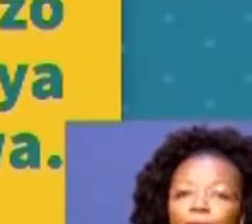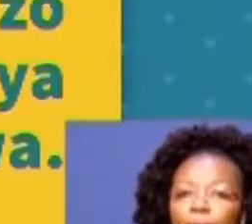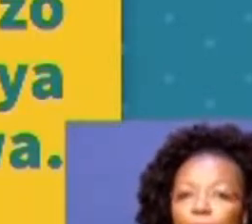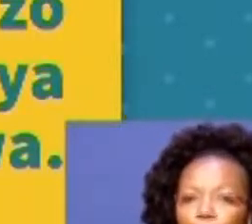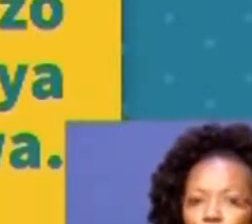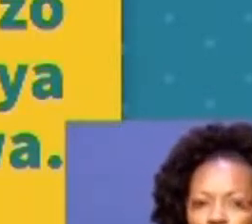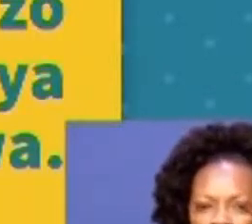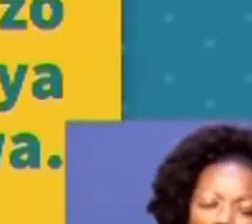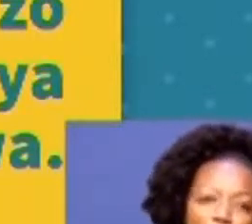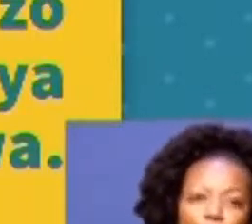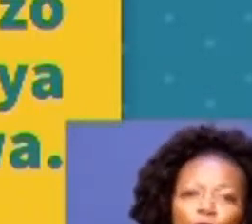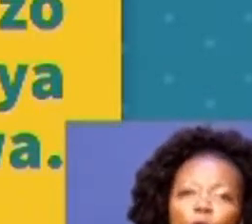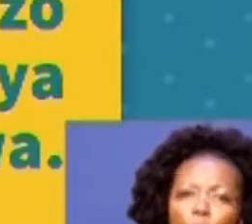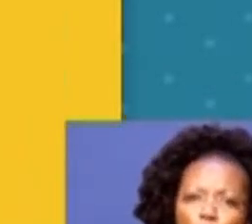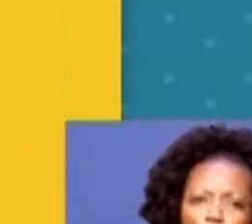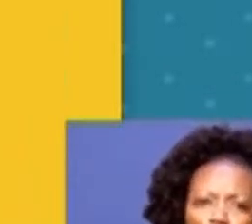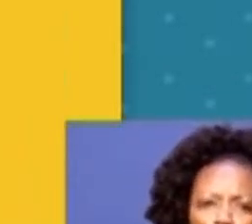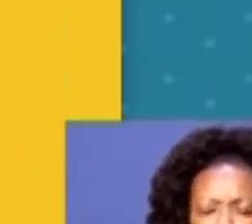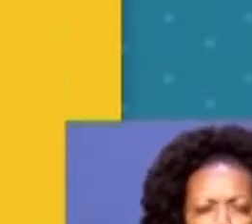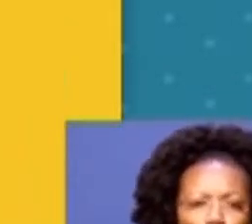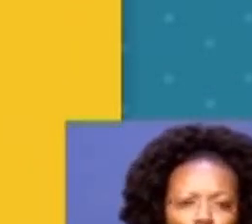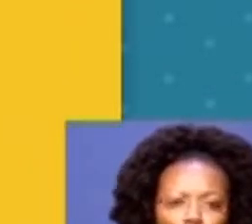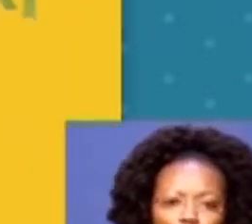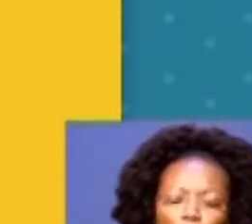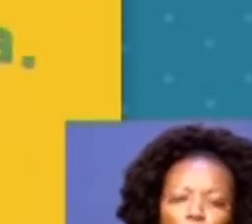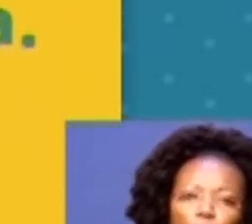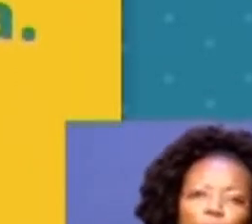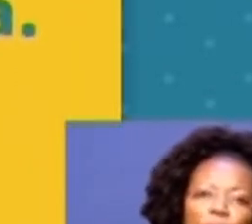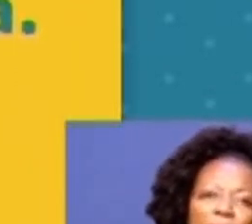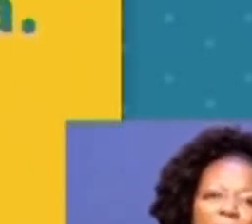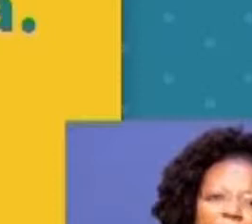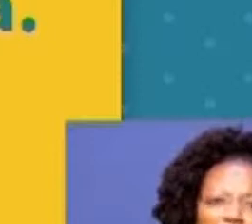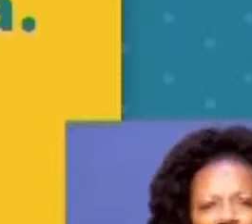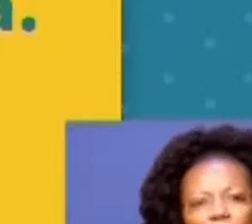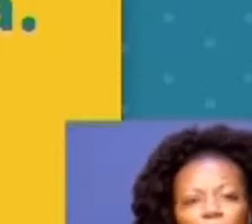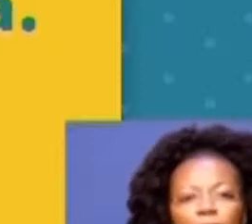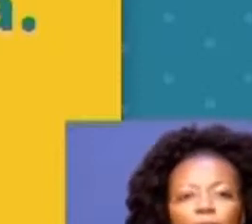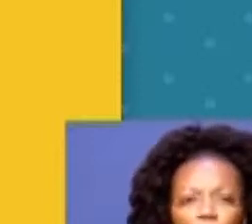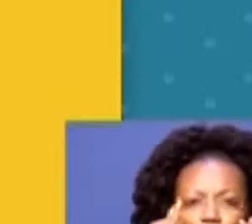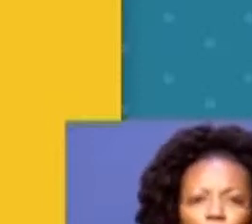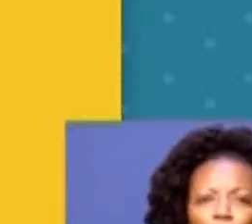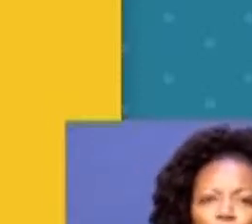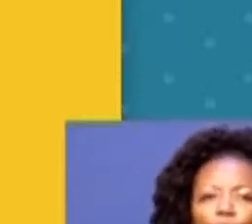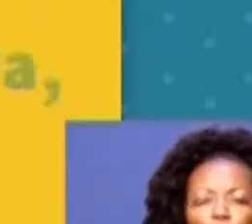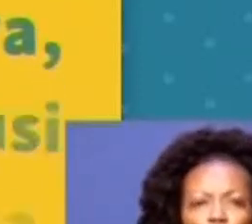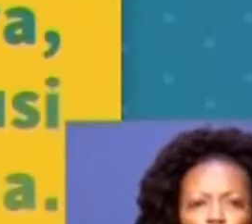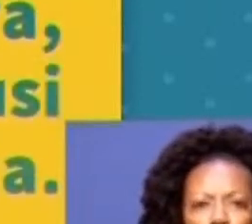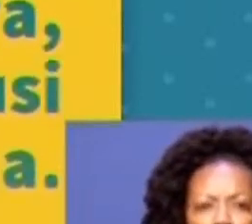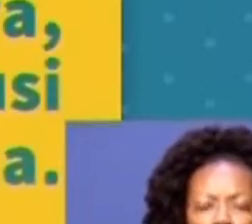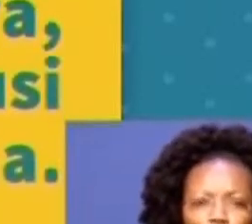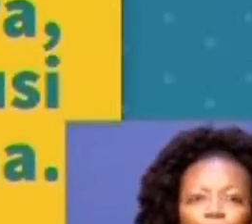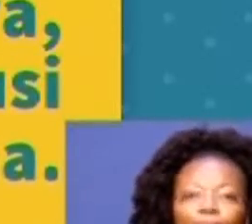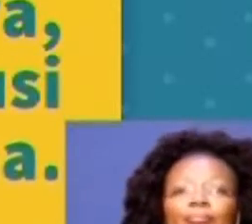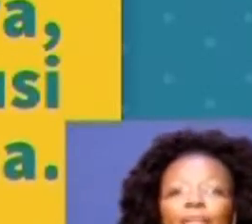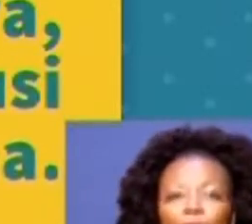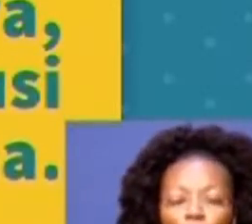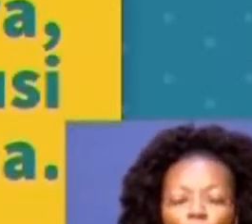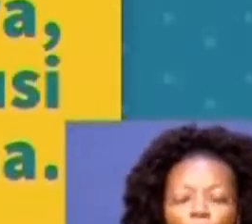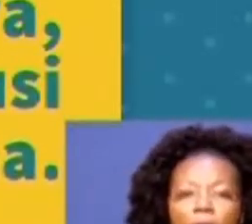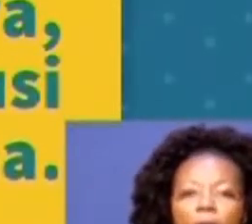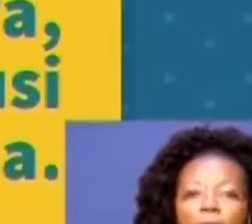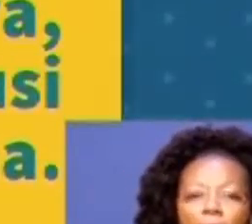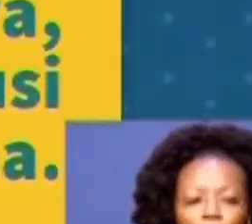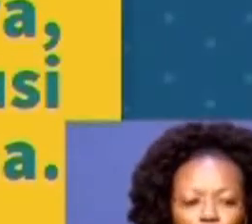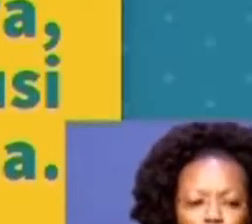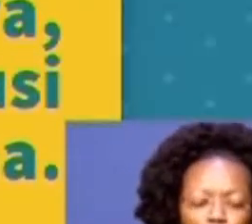kuhusu jinsi ya kupata dawa. Pia wasaidie jamaa na rafiki kupata dawa. Dumisha mawasiliano nao na ufuate